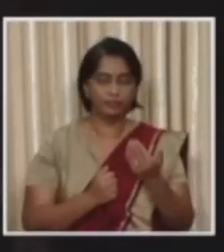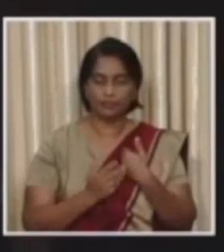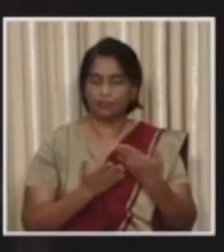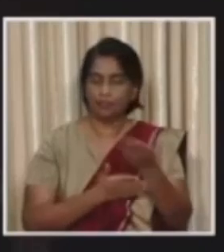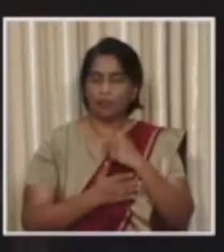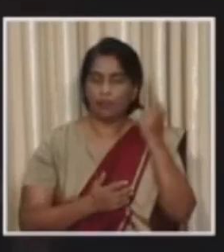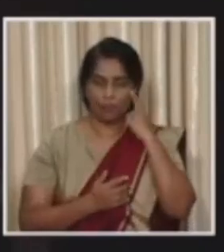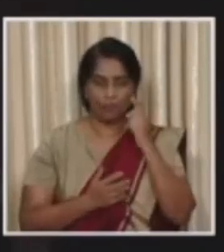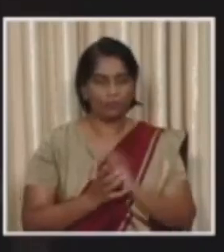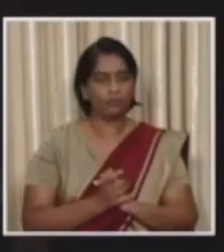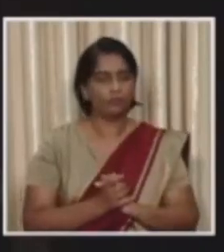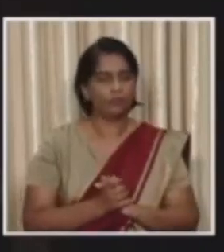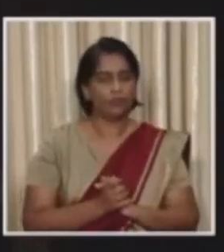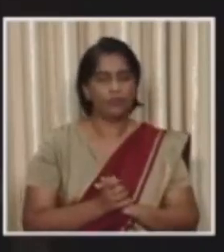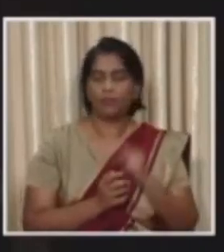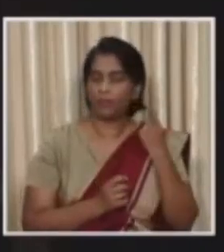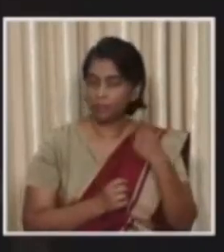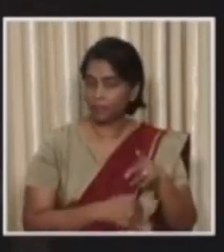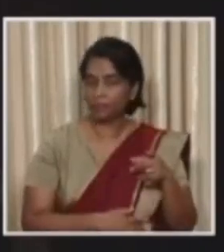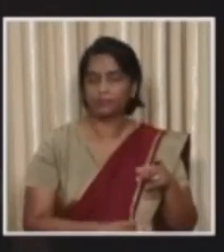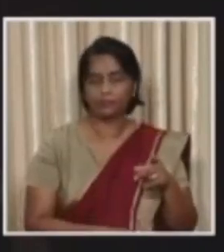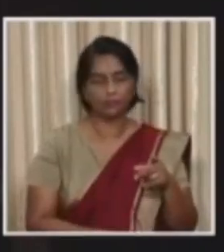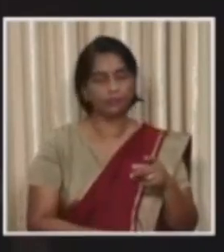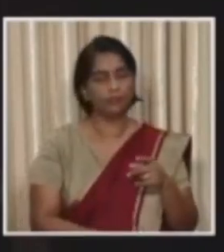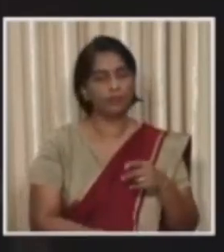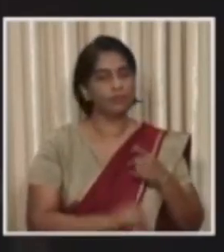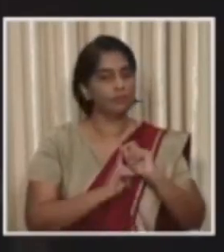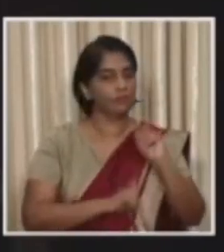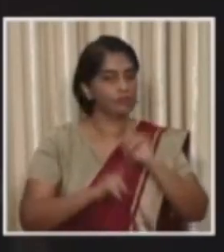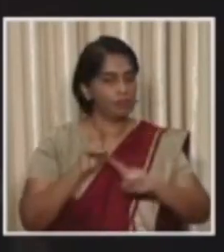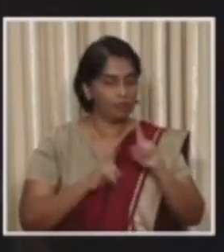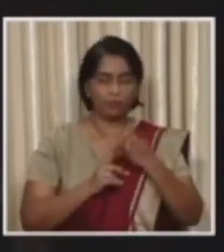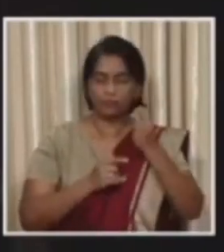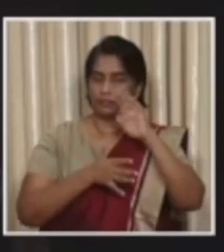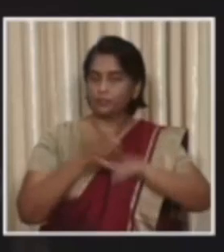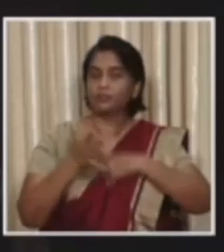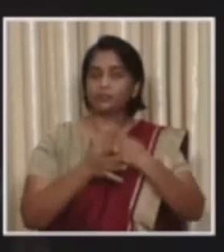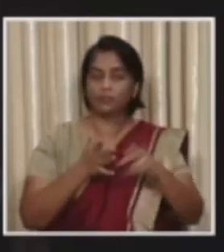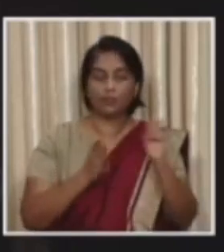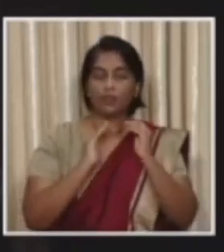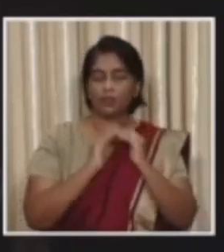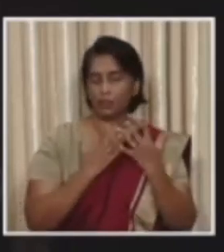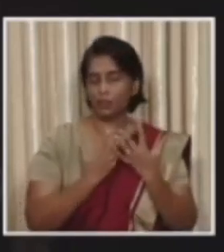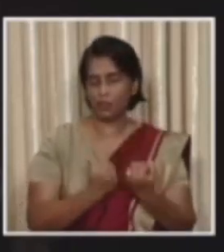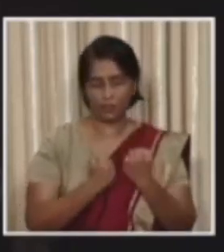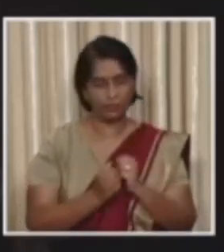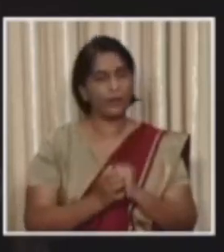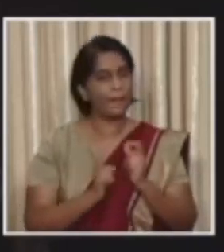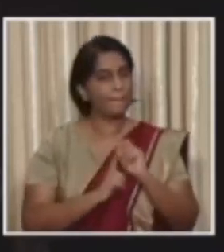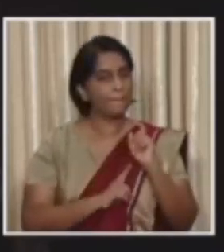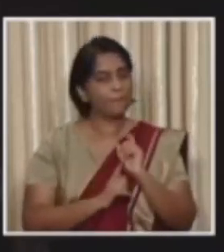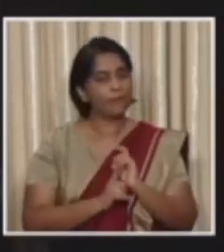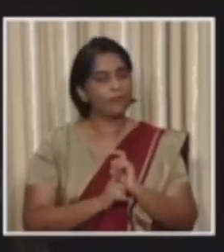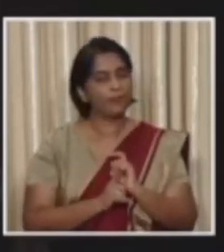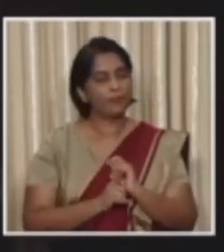දෙනාම දන්නවා. මෙන්න මේ හේතුව නිසා තමයි පාර්ලිමේන්තු අයවැය කාර්යාලයක් අවශ්‍ය කර තිබෙන්නේ. පාර්ලිමේන්තු